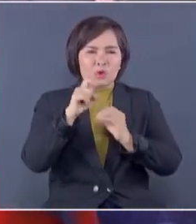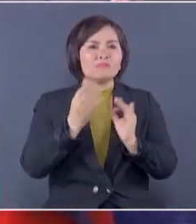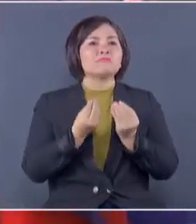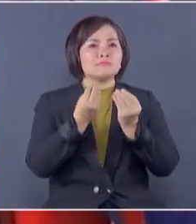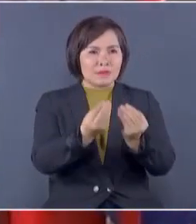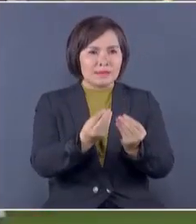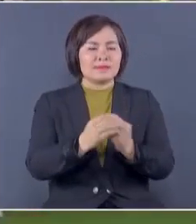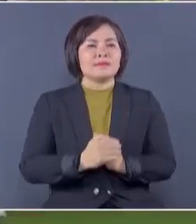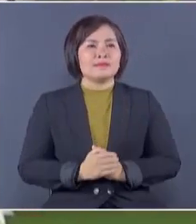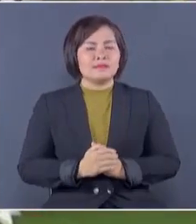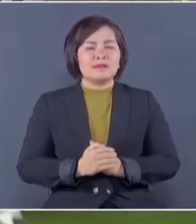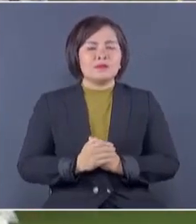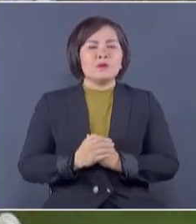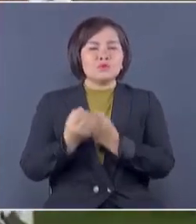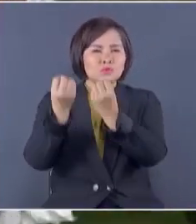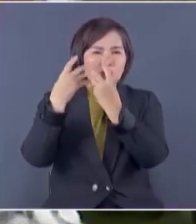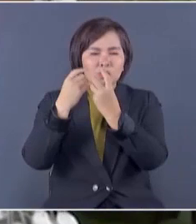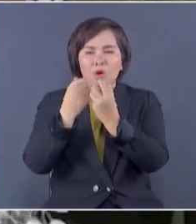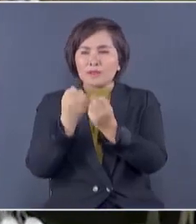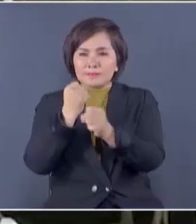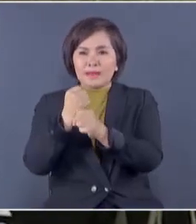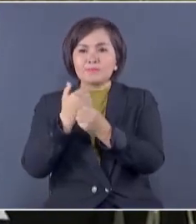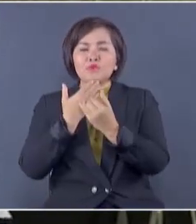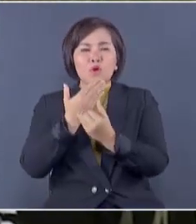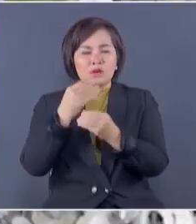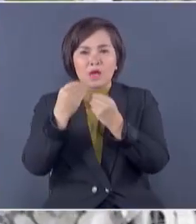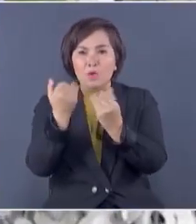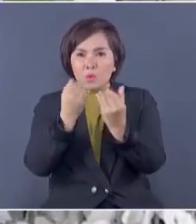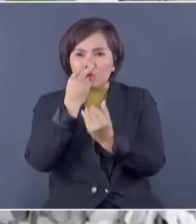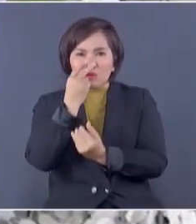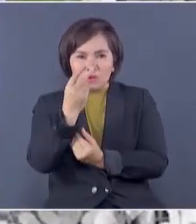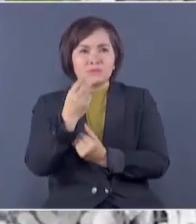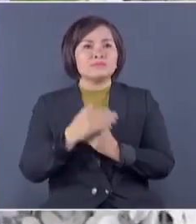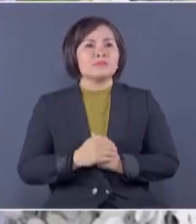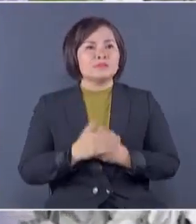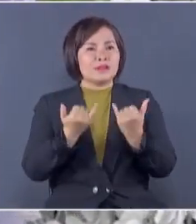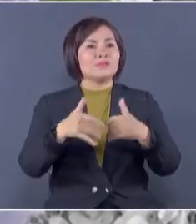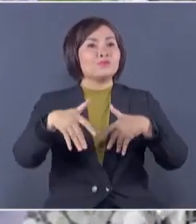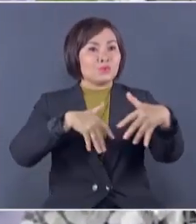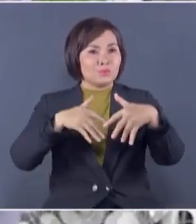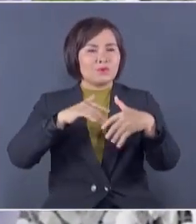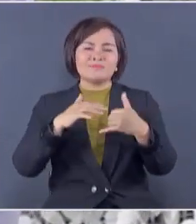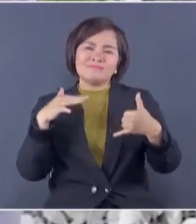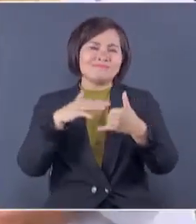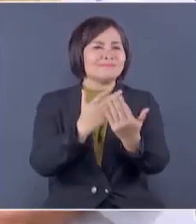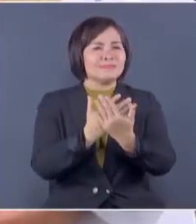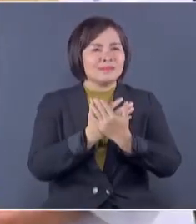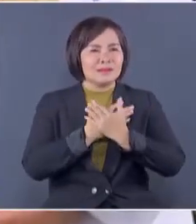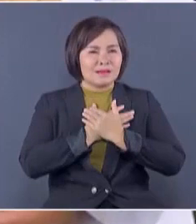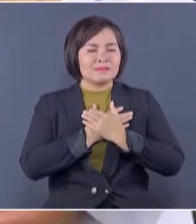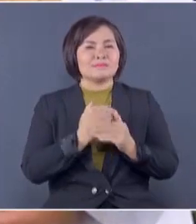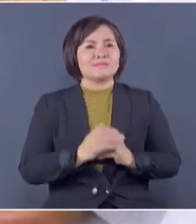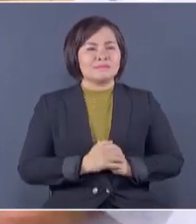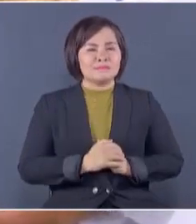อนและก็สิ่งที่คุณยายวันปฏิบัติมาให้ลูกๆได้เห็นเนี่ยทำให้คุณยายวันเป็นที่รักของคนในหมู่บ้านและคุณย